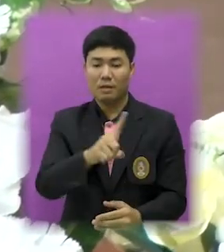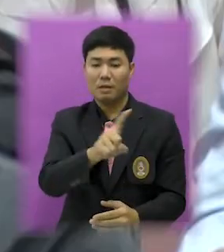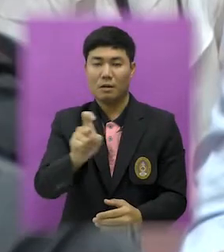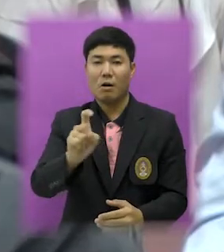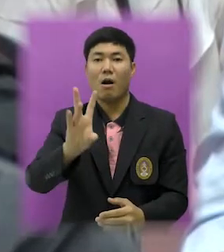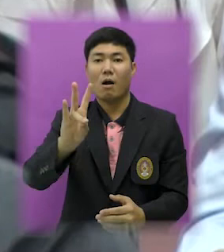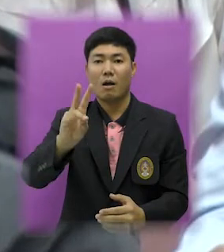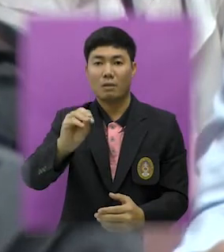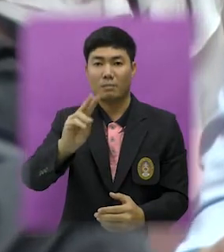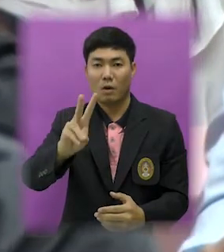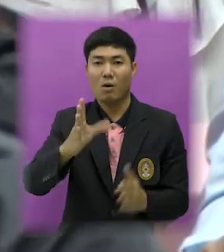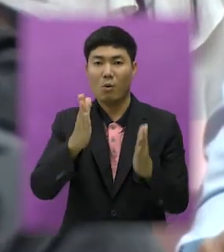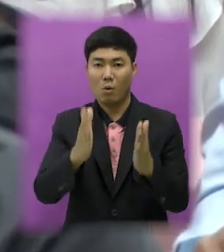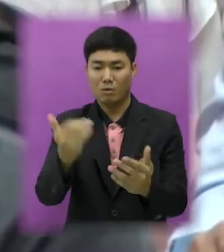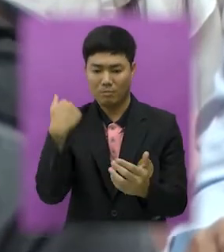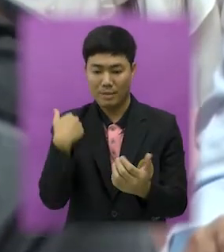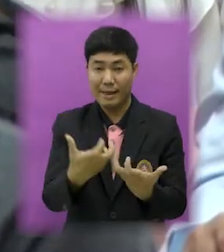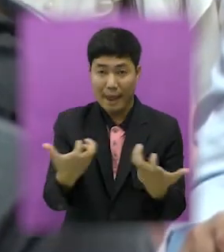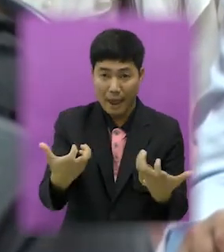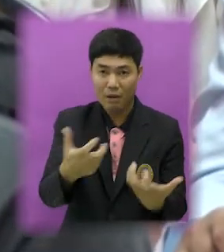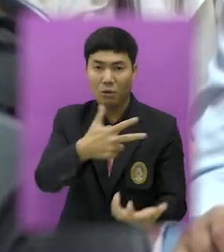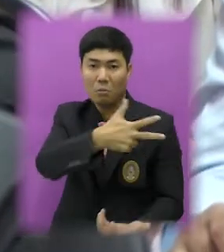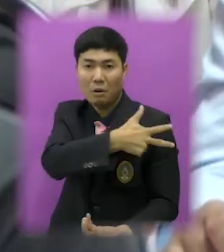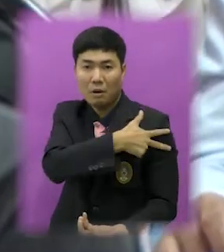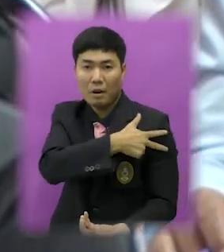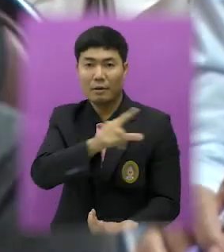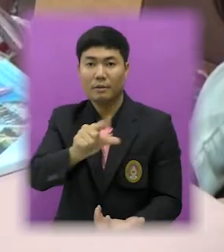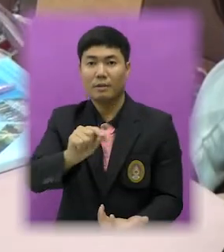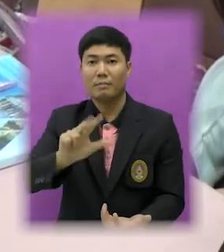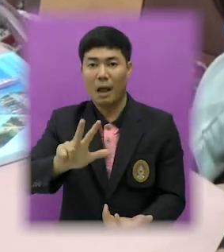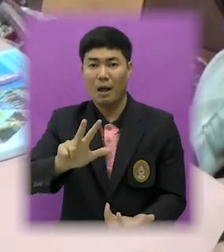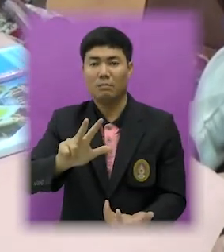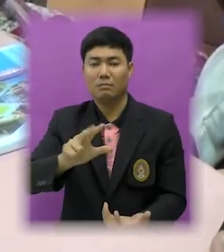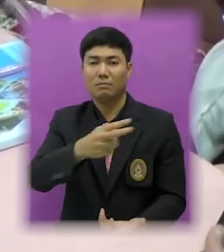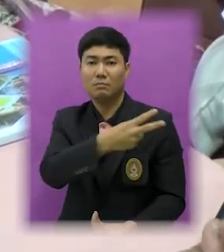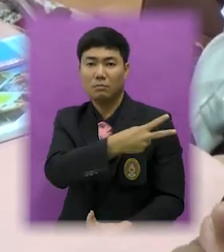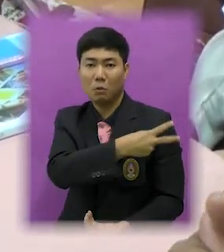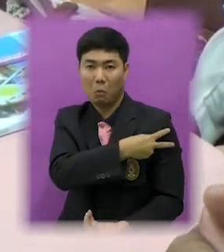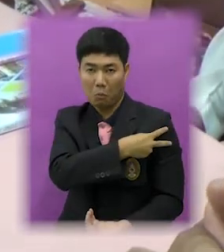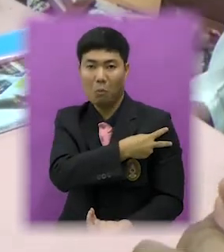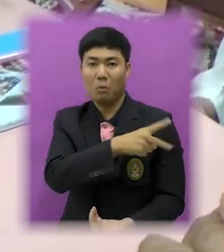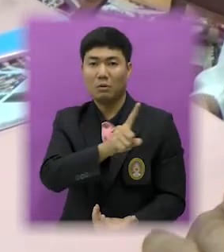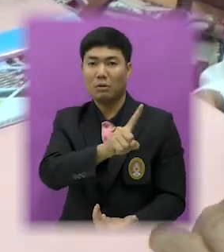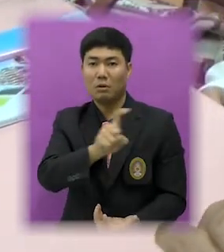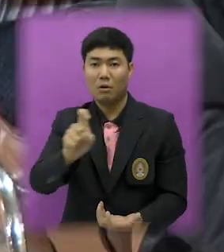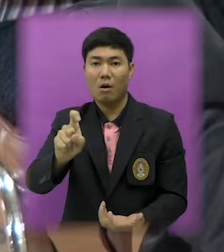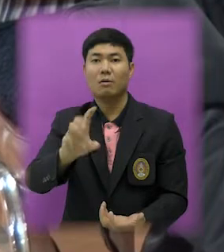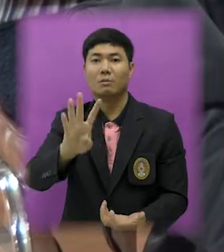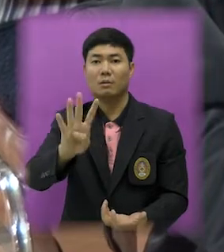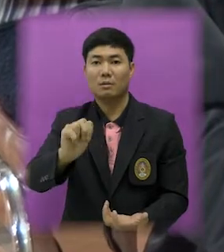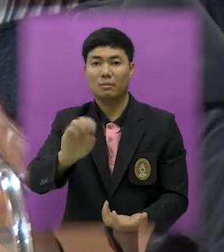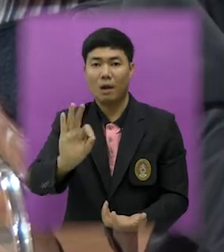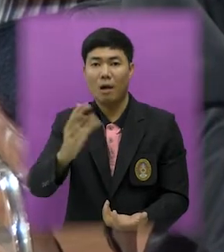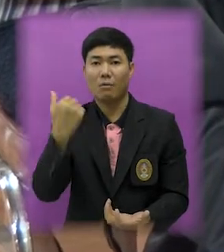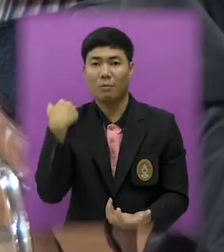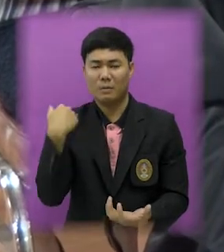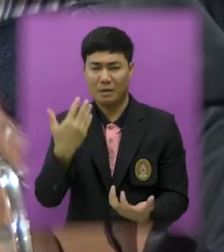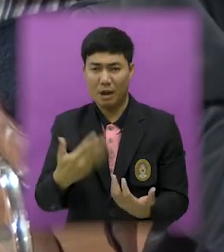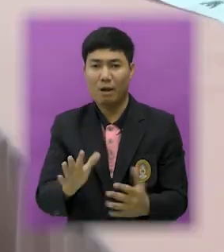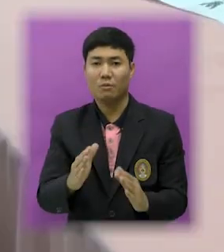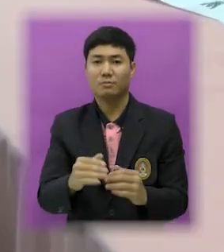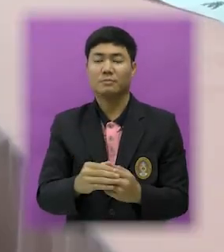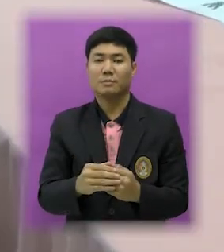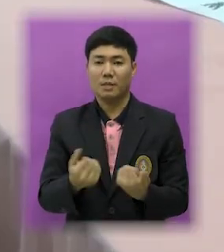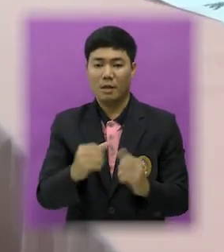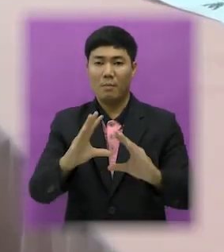จำนวน172คนโดยจำแนกเป็นระดับปริญญาเอกจำนวน23คนระดับปริญญาโทจำนวน